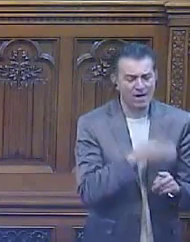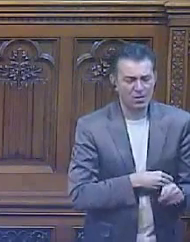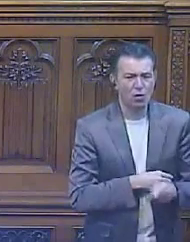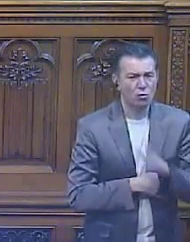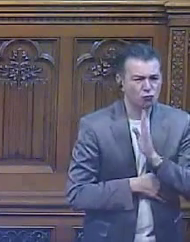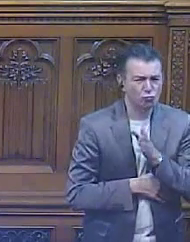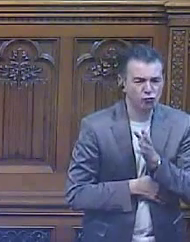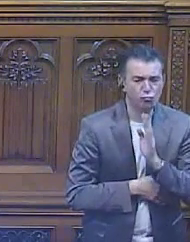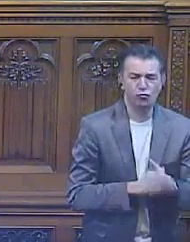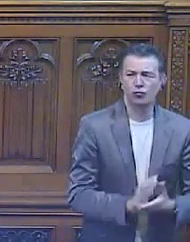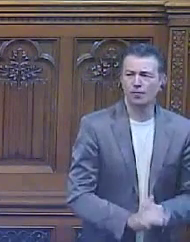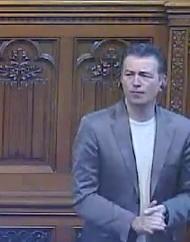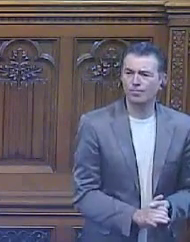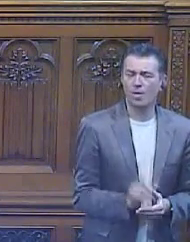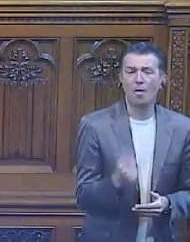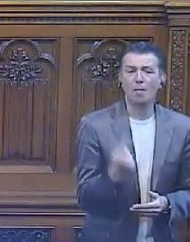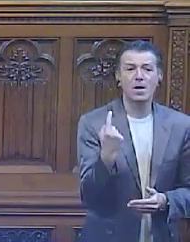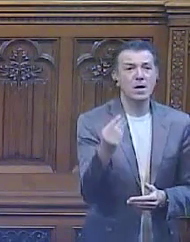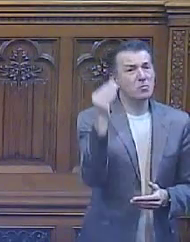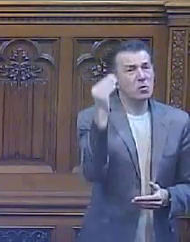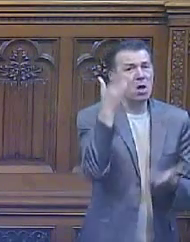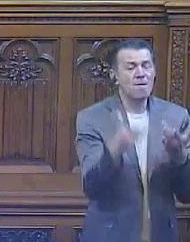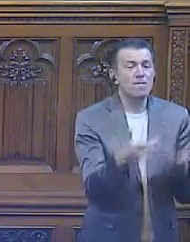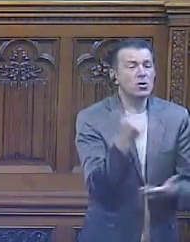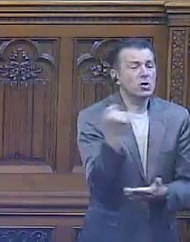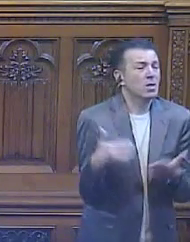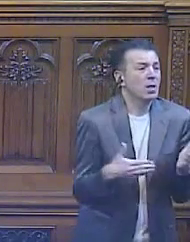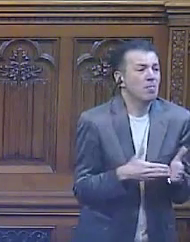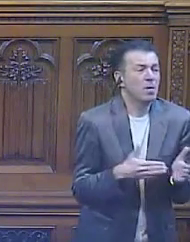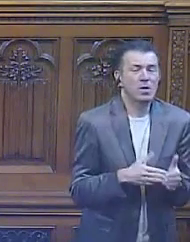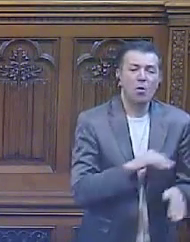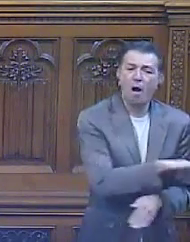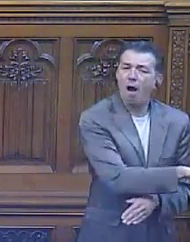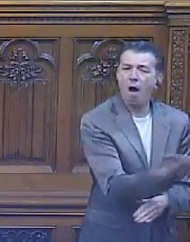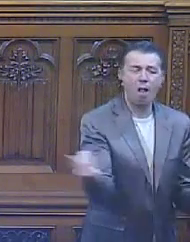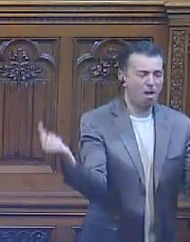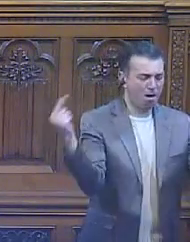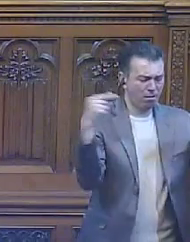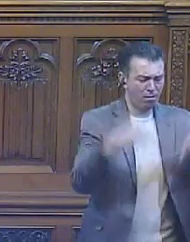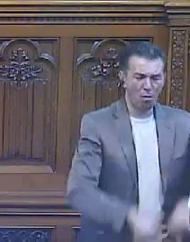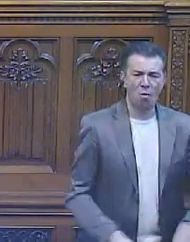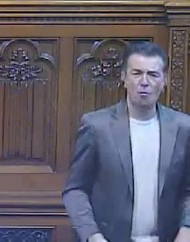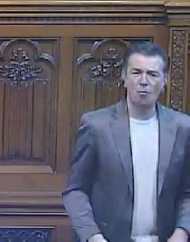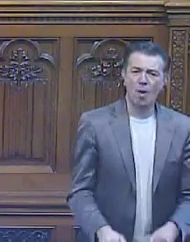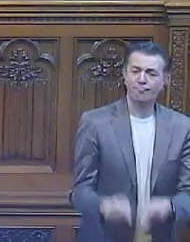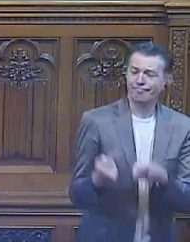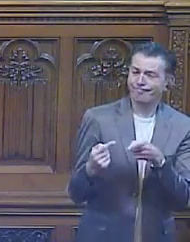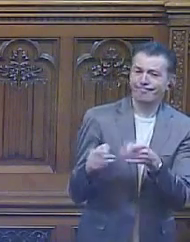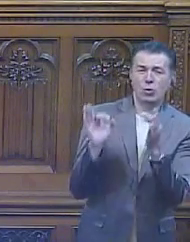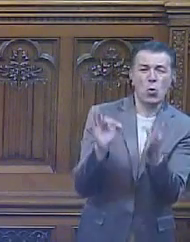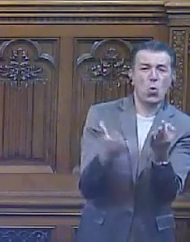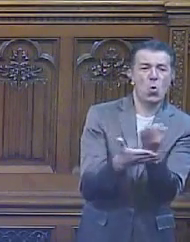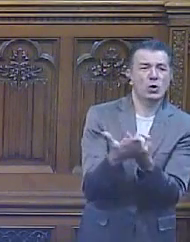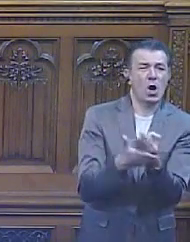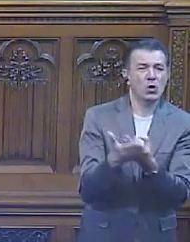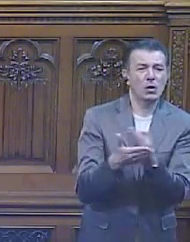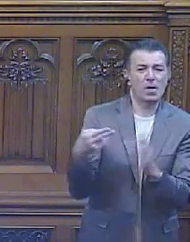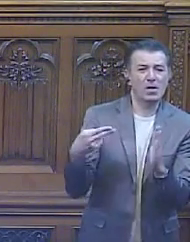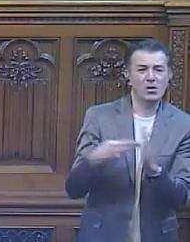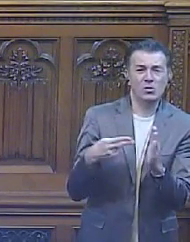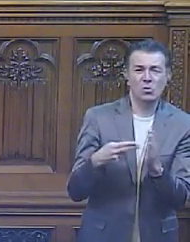können. Aber Sie glauben wahrscheinlich noch immer, dass alle, die daherkommen, die gut ausgebildeten